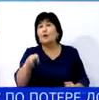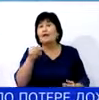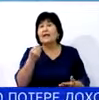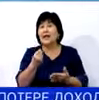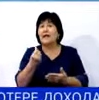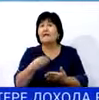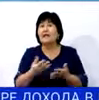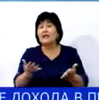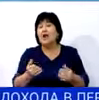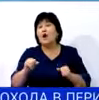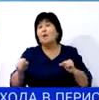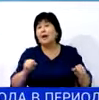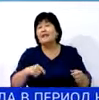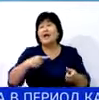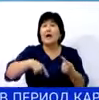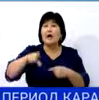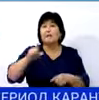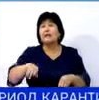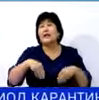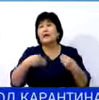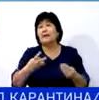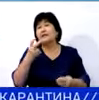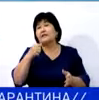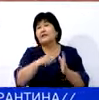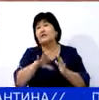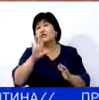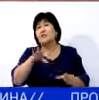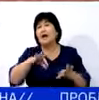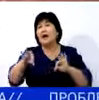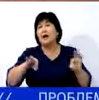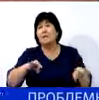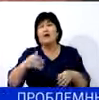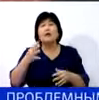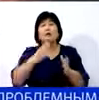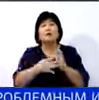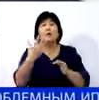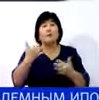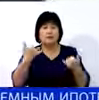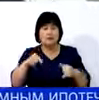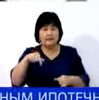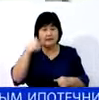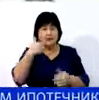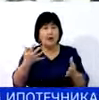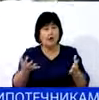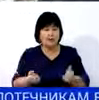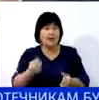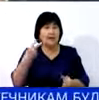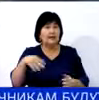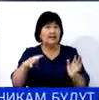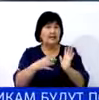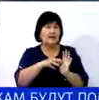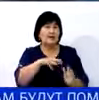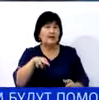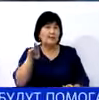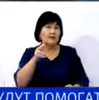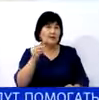инвестиций. Подрядчики, предприниматели подали 265 проектов. 95 из них уже в этом году принесут 29 миллиардов